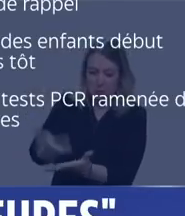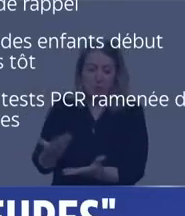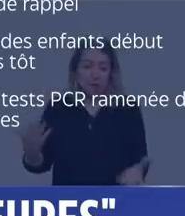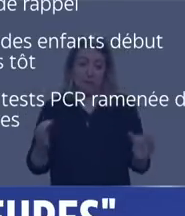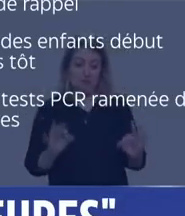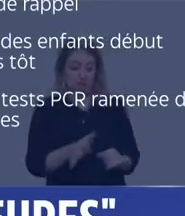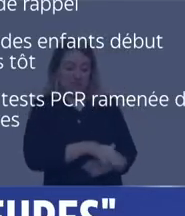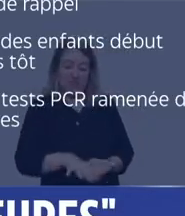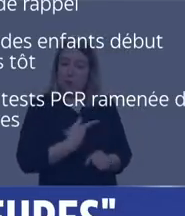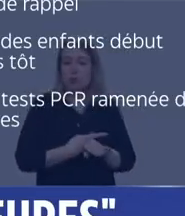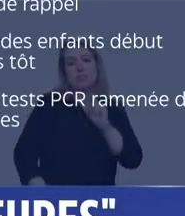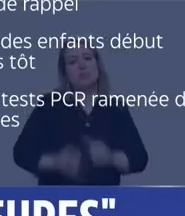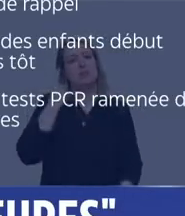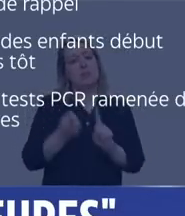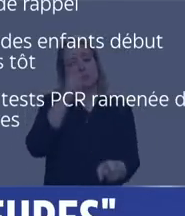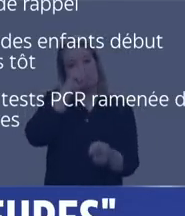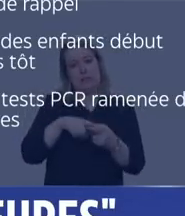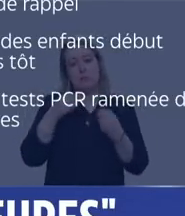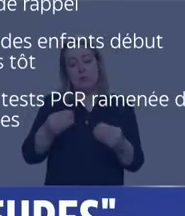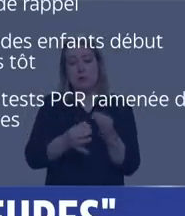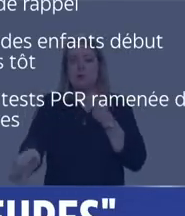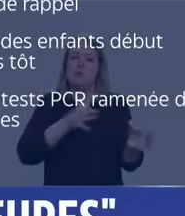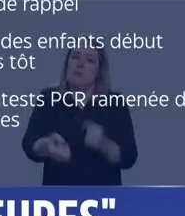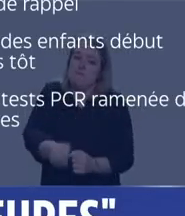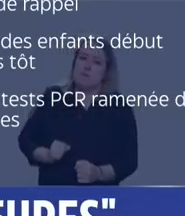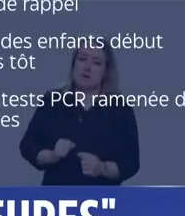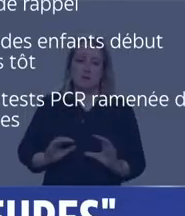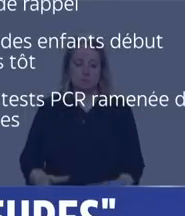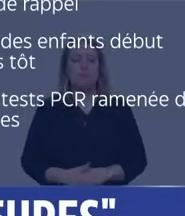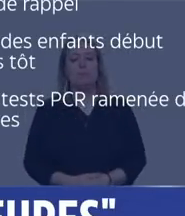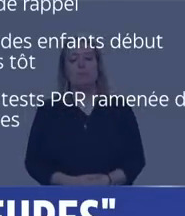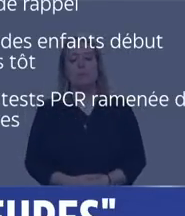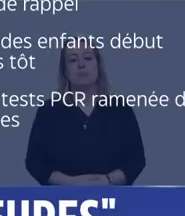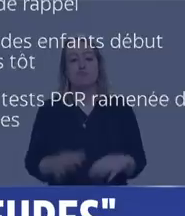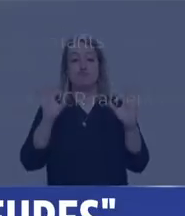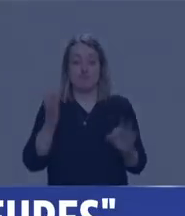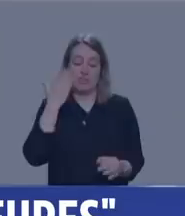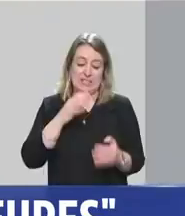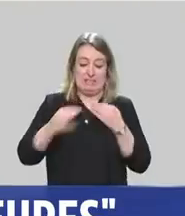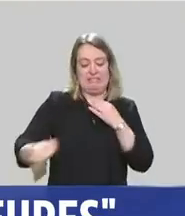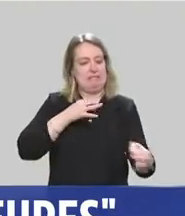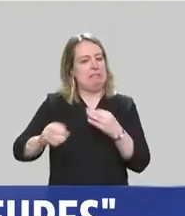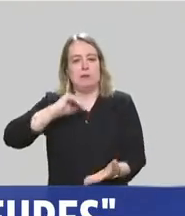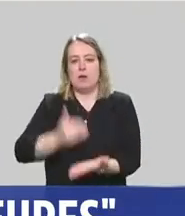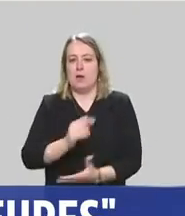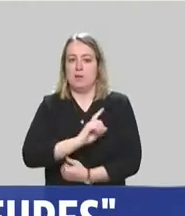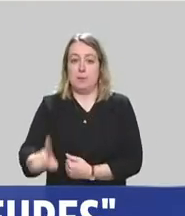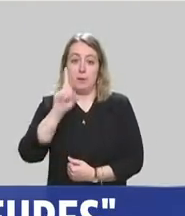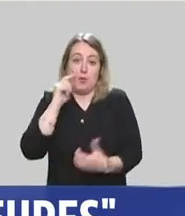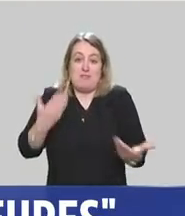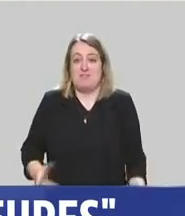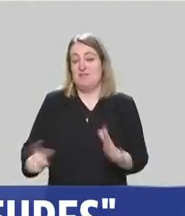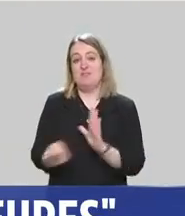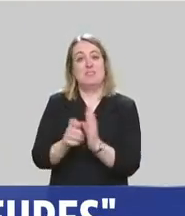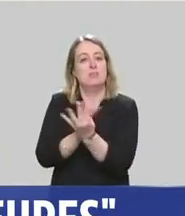outils inestimables dans le fait de freiner la propagation du Covid. Hélas, le Covid ne s'arrête pas de circuler parce que c'est l'heure d'un moment de convivialité